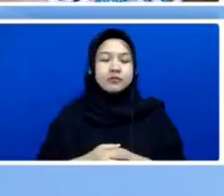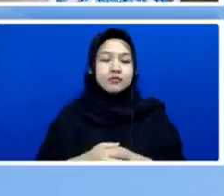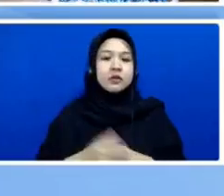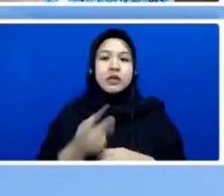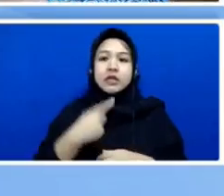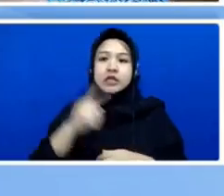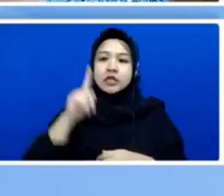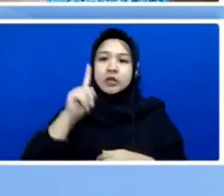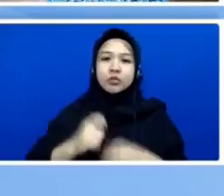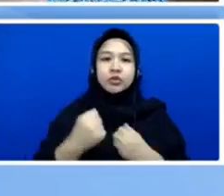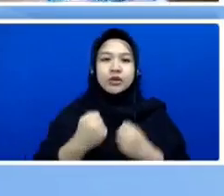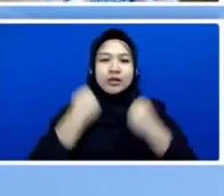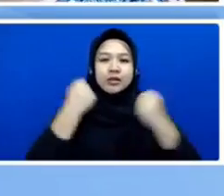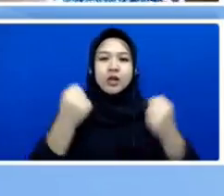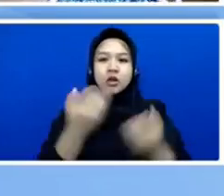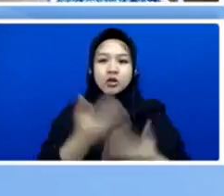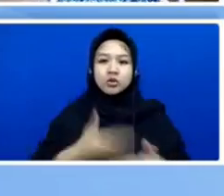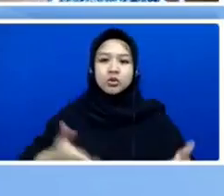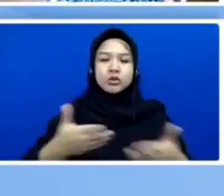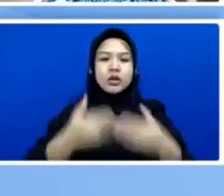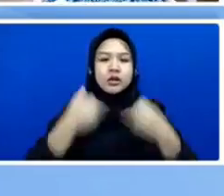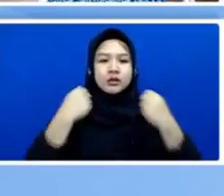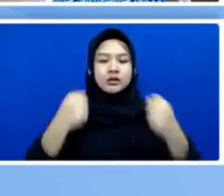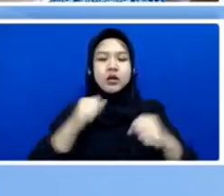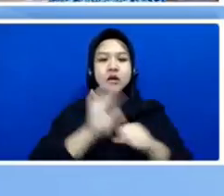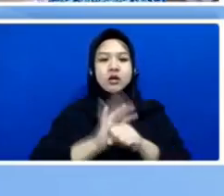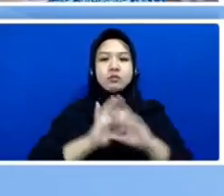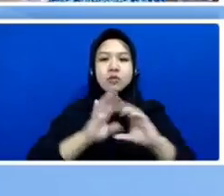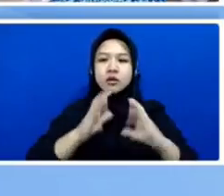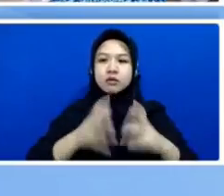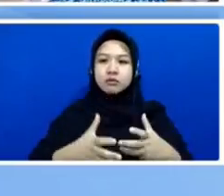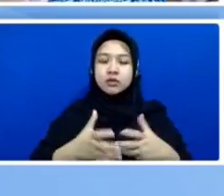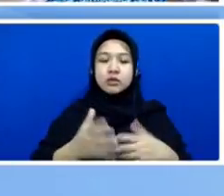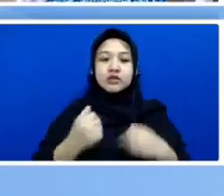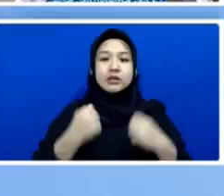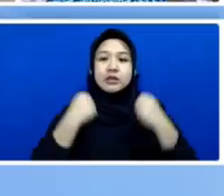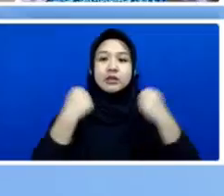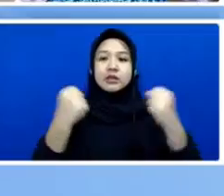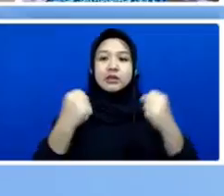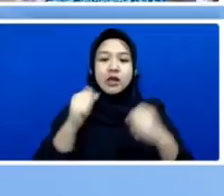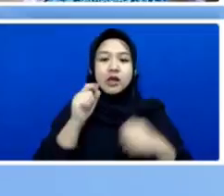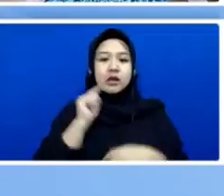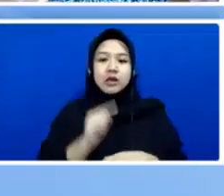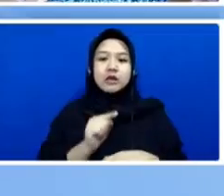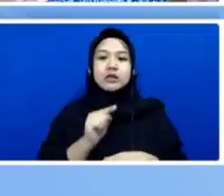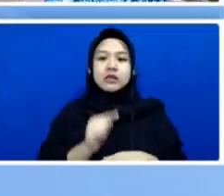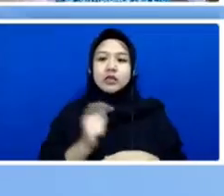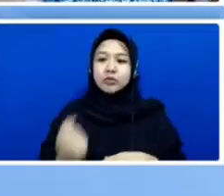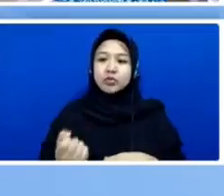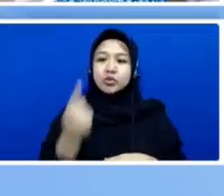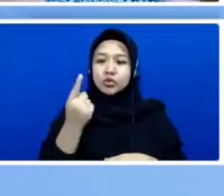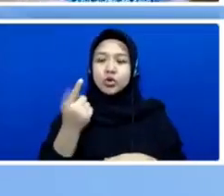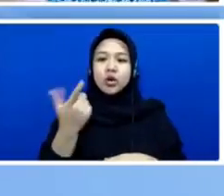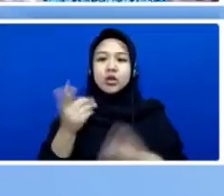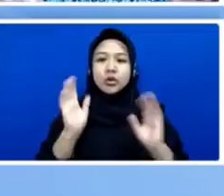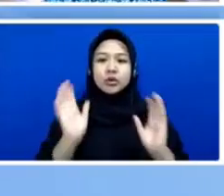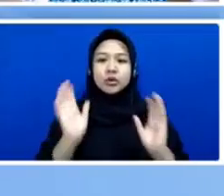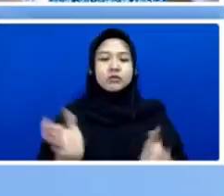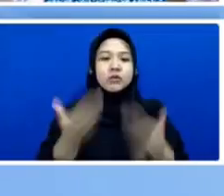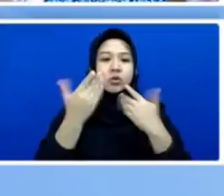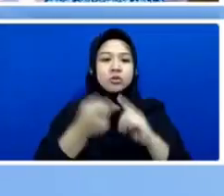butuhkan ketahanan sosial, ketahanan pandemik, di mana ketahanan ini muncul atau dibangun